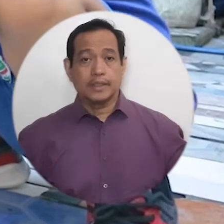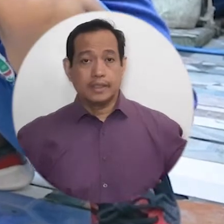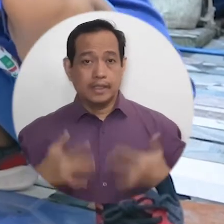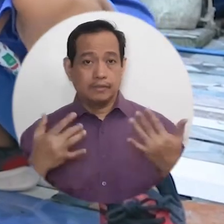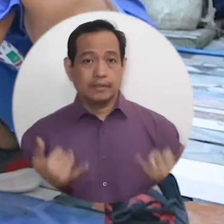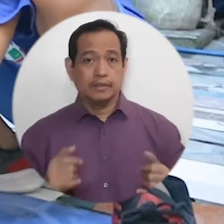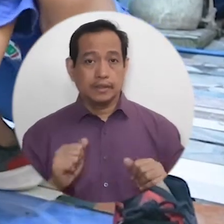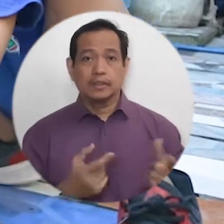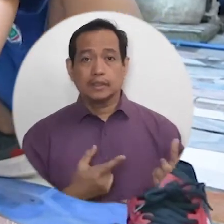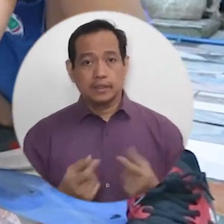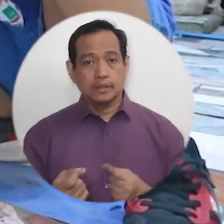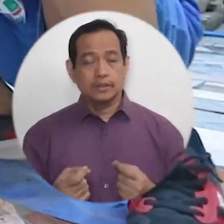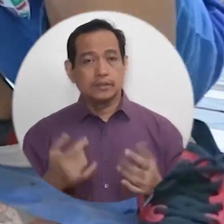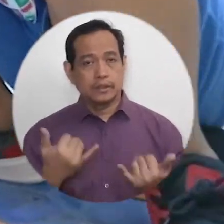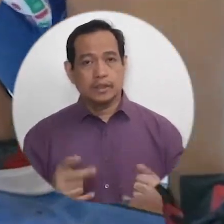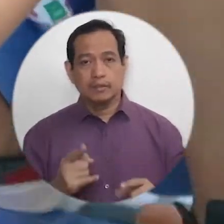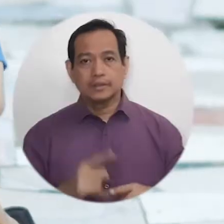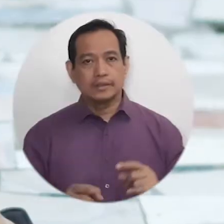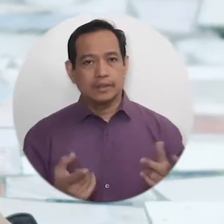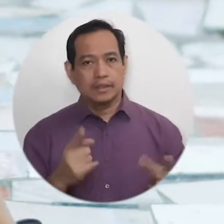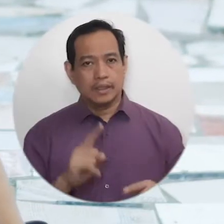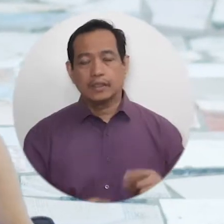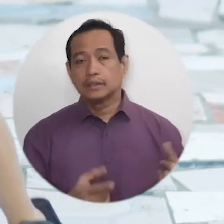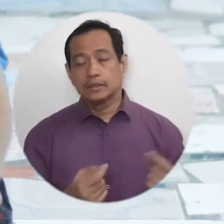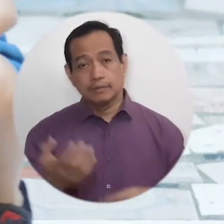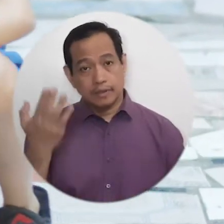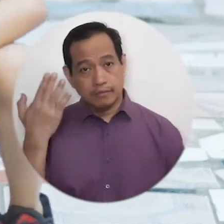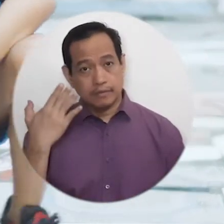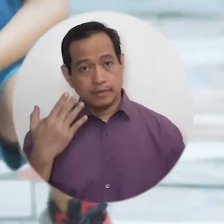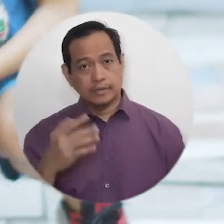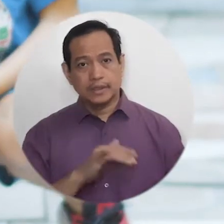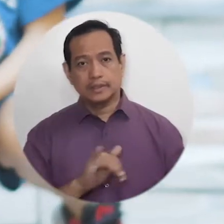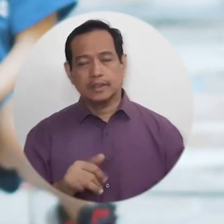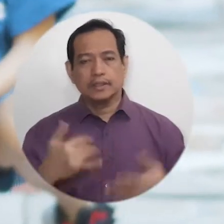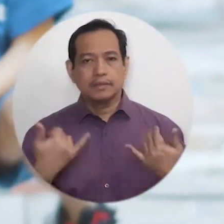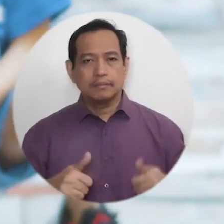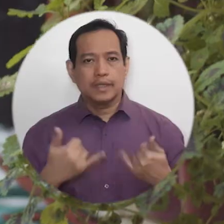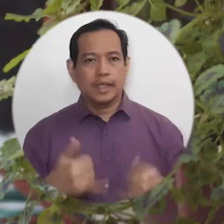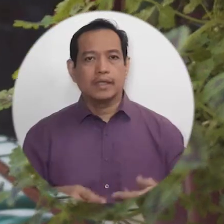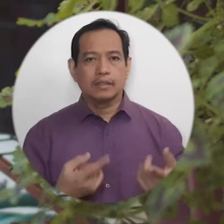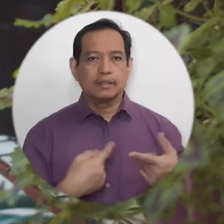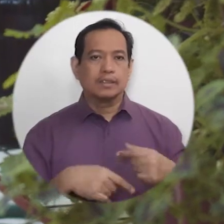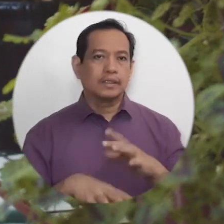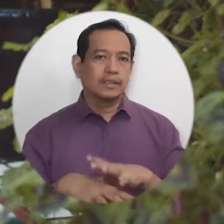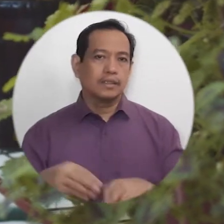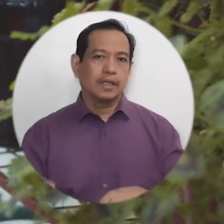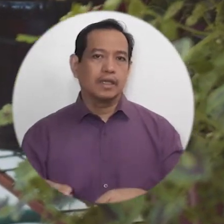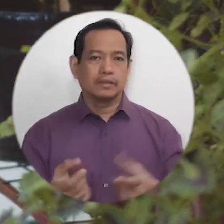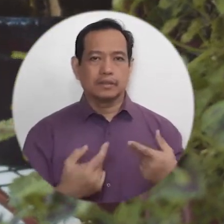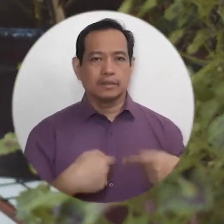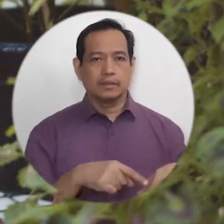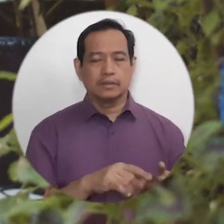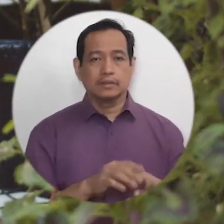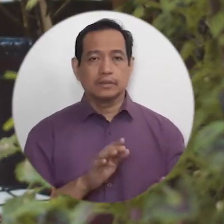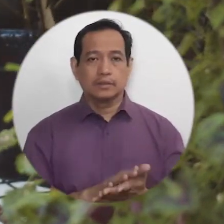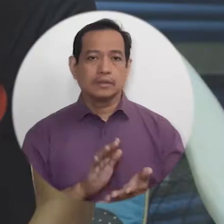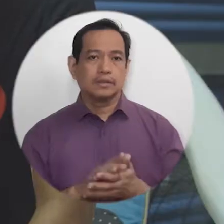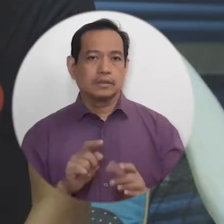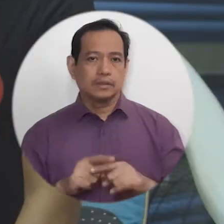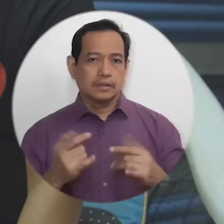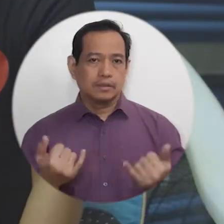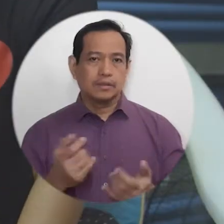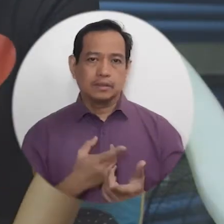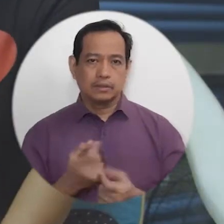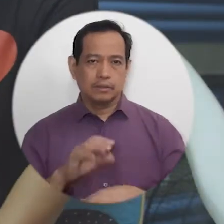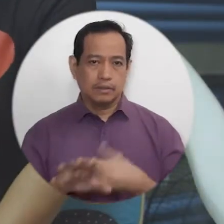po niya yung mga dating hindi niya nagagawa na paglalaro, paglabas, pag-school. Ngayon po ay nagagawa na niya yung mga